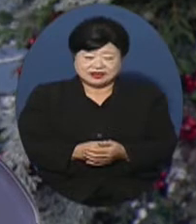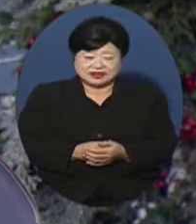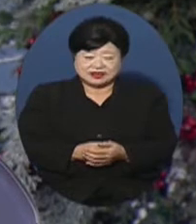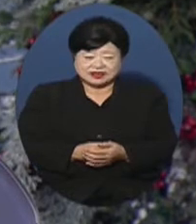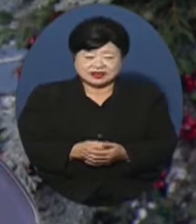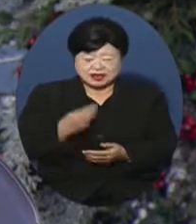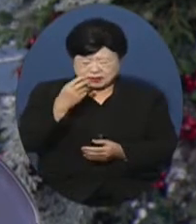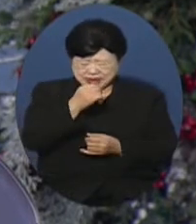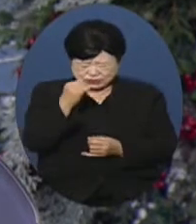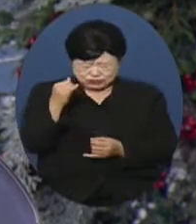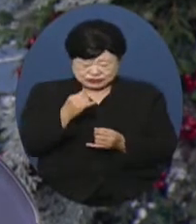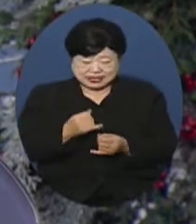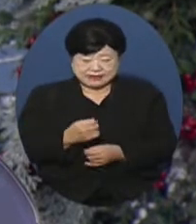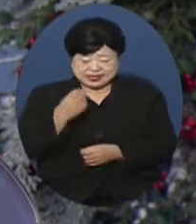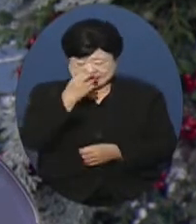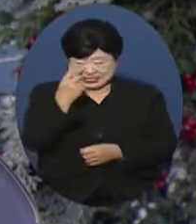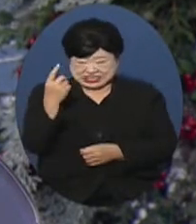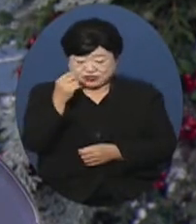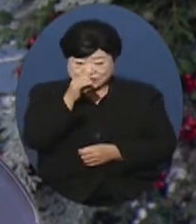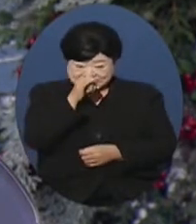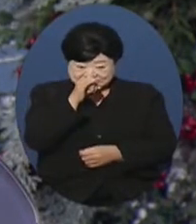숙원인 3 월 2회